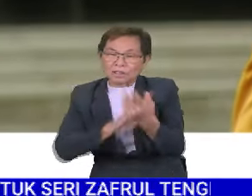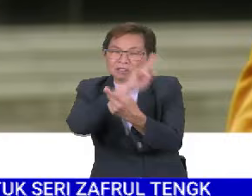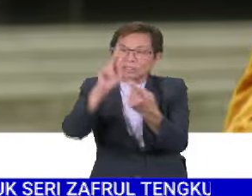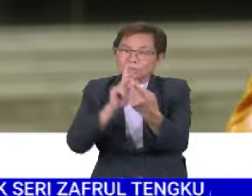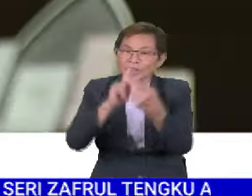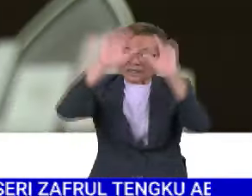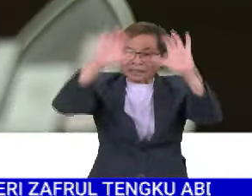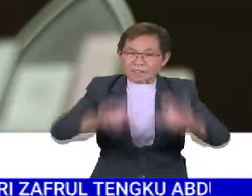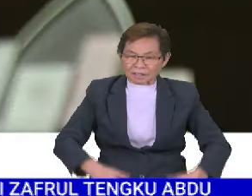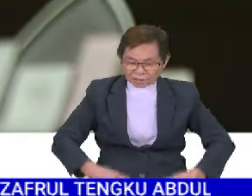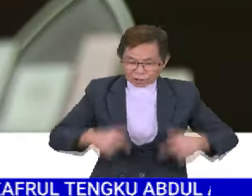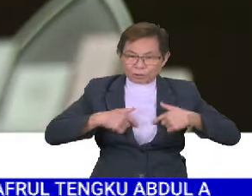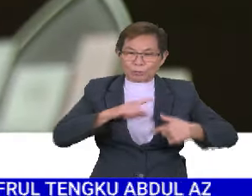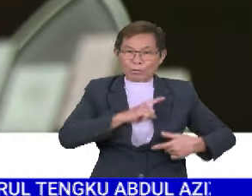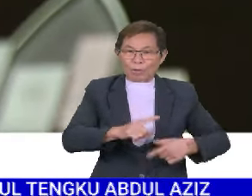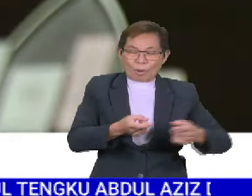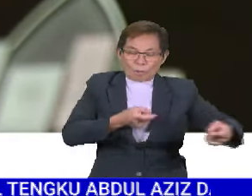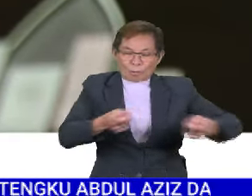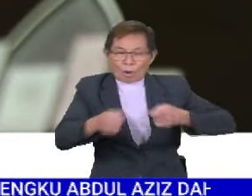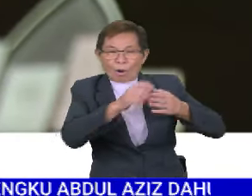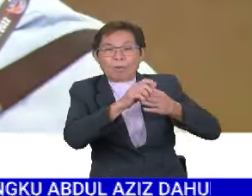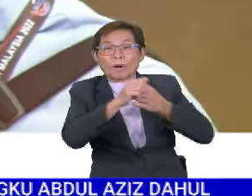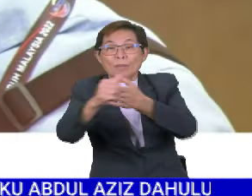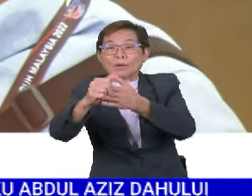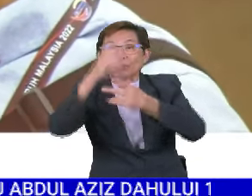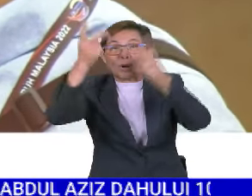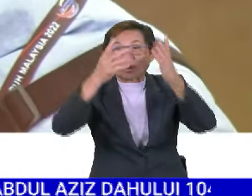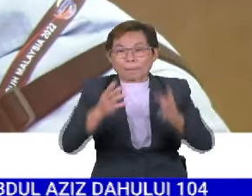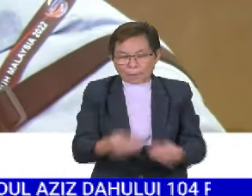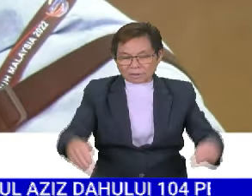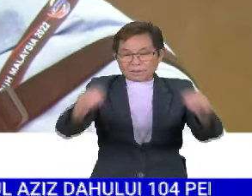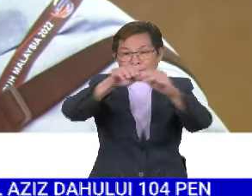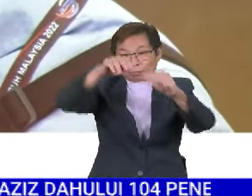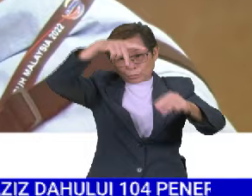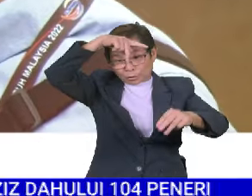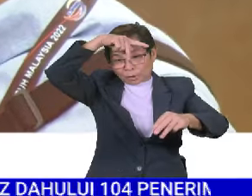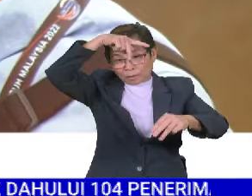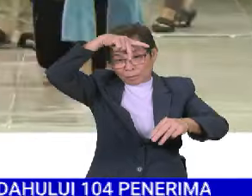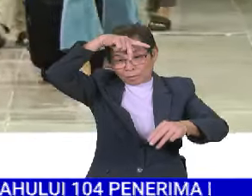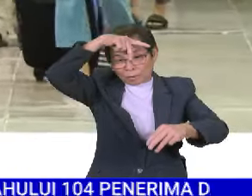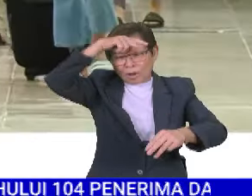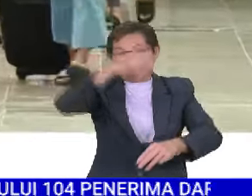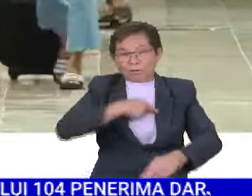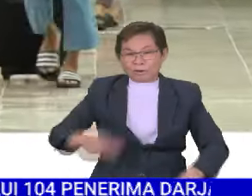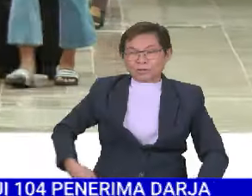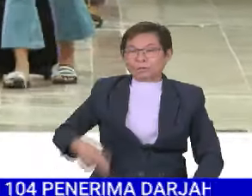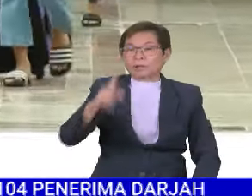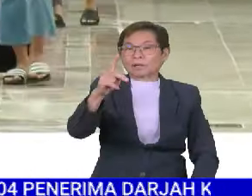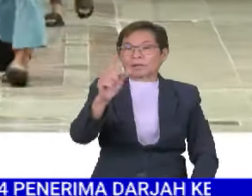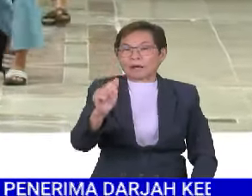hidup Muslim. Menurut penyelaras pemandu pelancong Masjid Putra, Raja Aman Shah, Raja